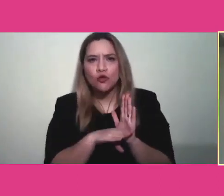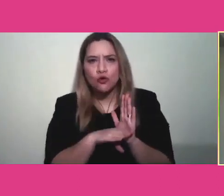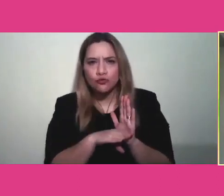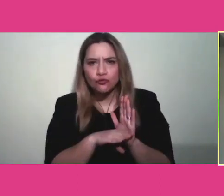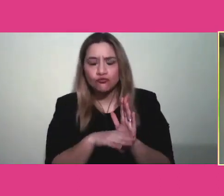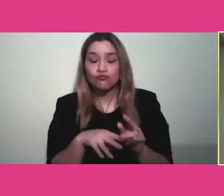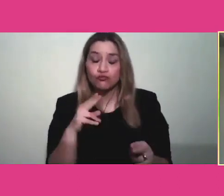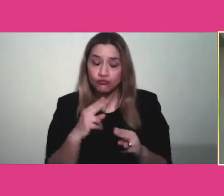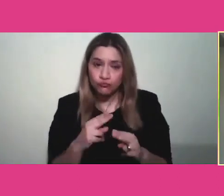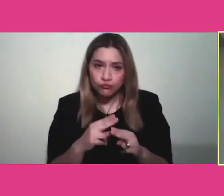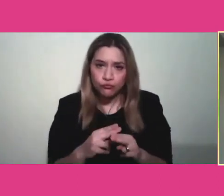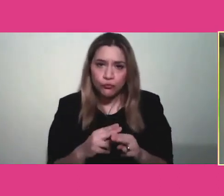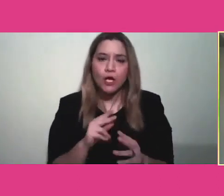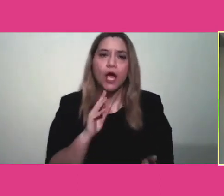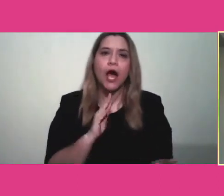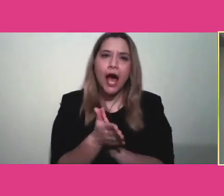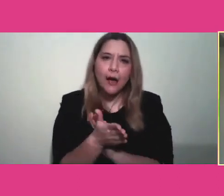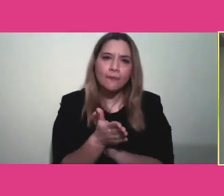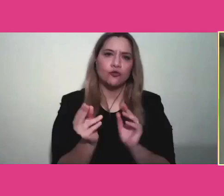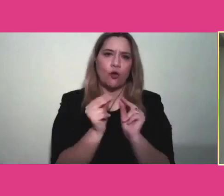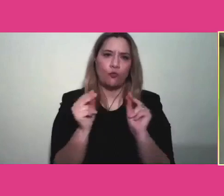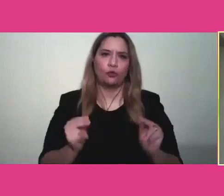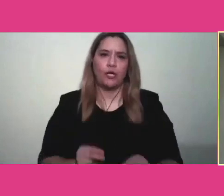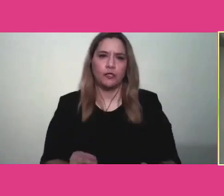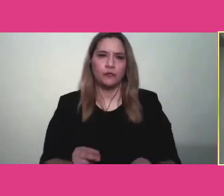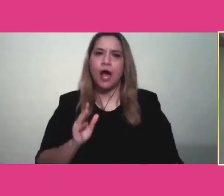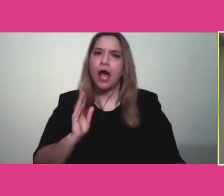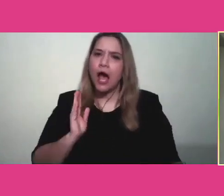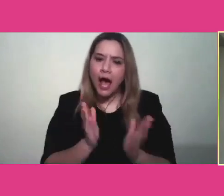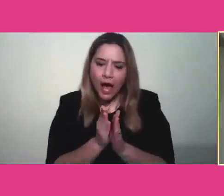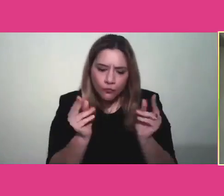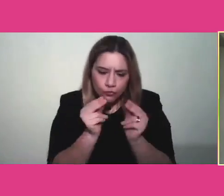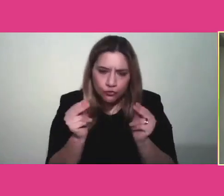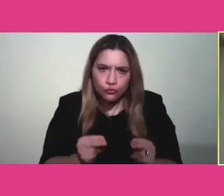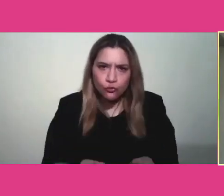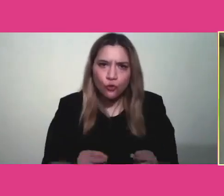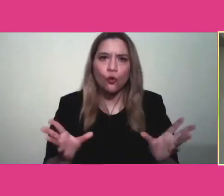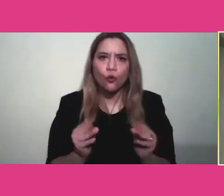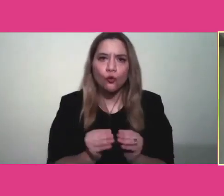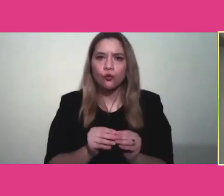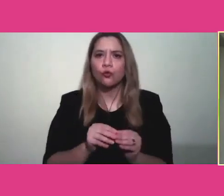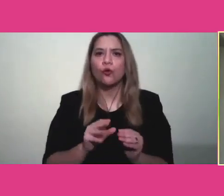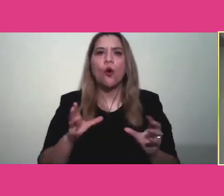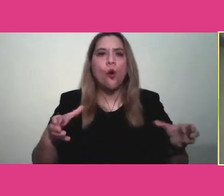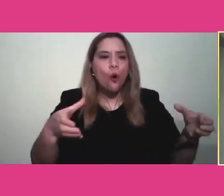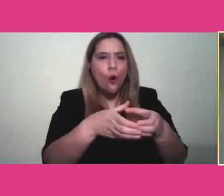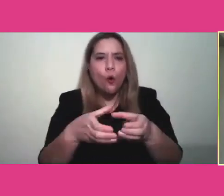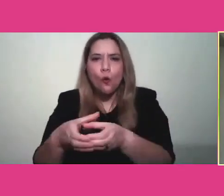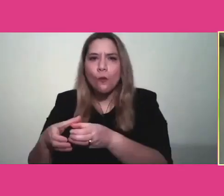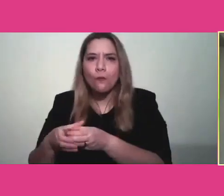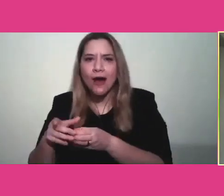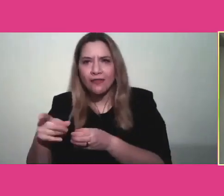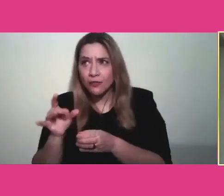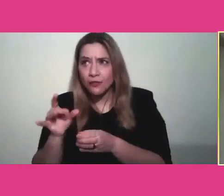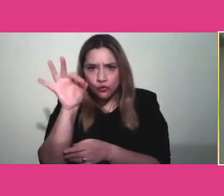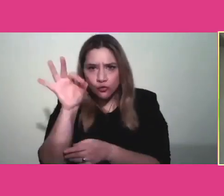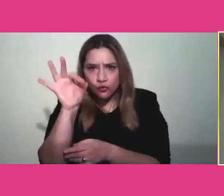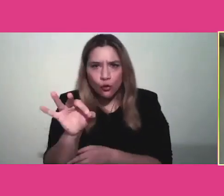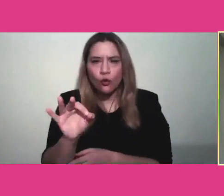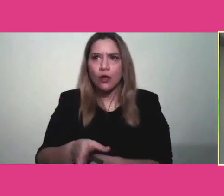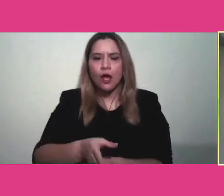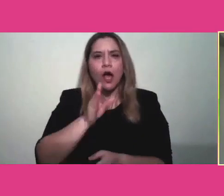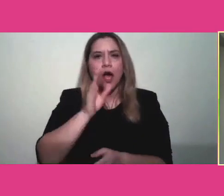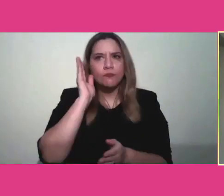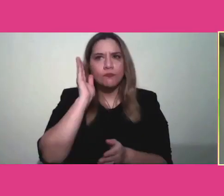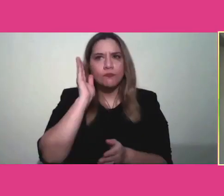να έχουν άμεσο αποτέλεσμα και αντίκτυπο στη ζωή των ομάδων στόχου μας κάθε